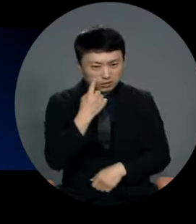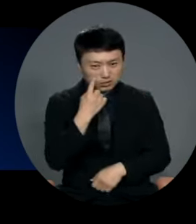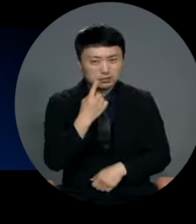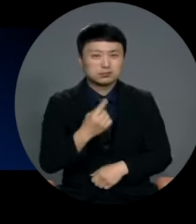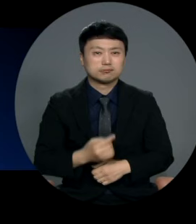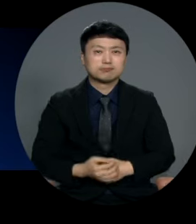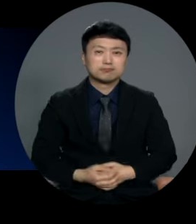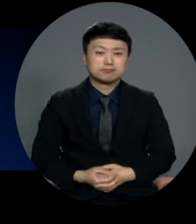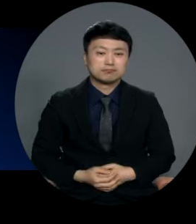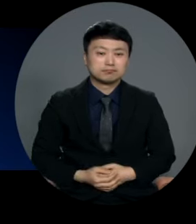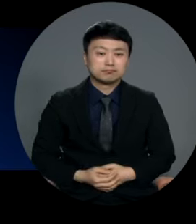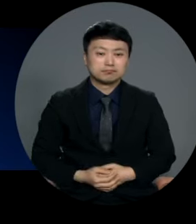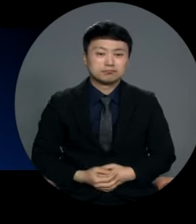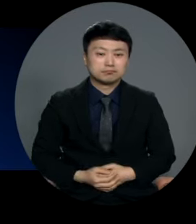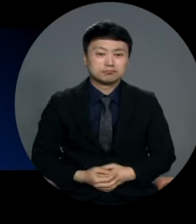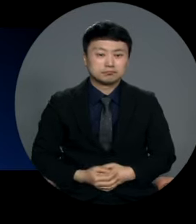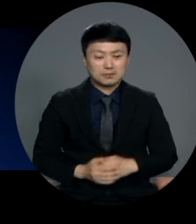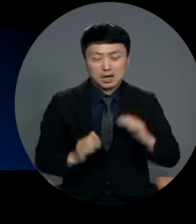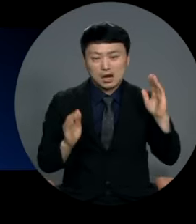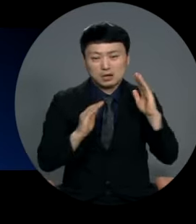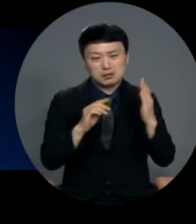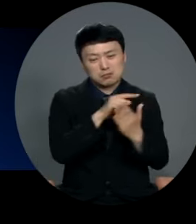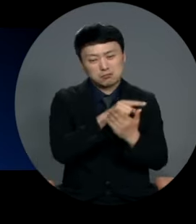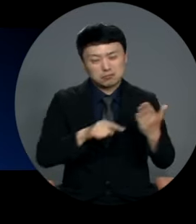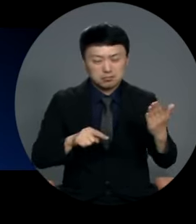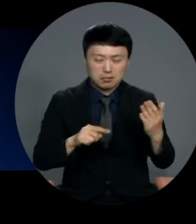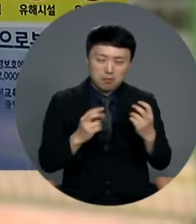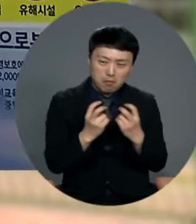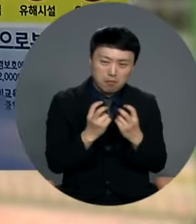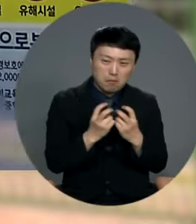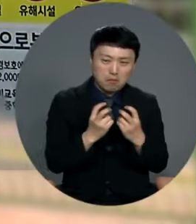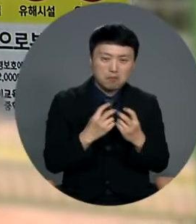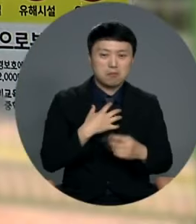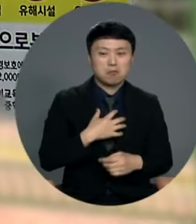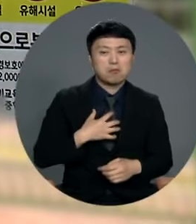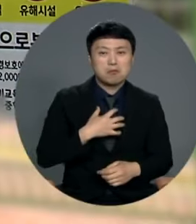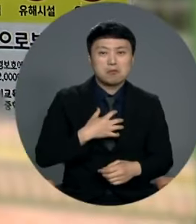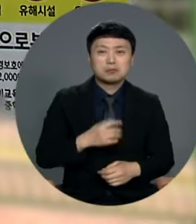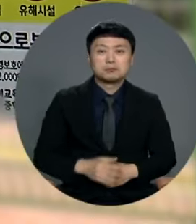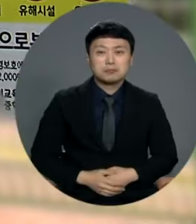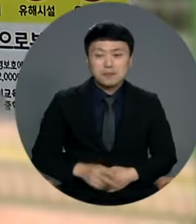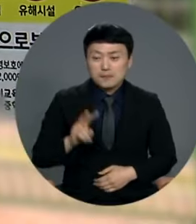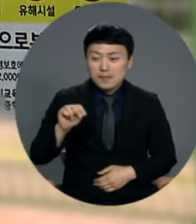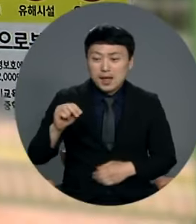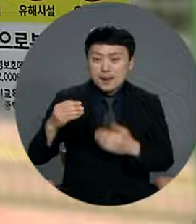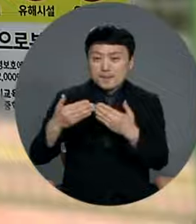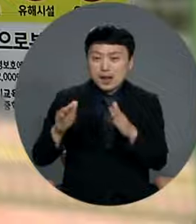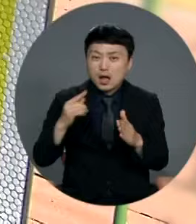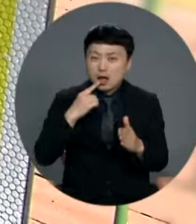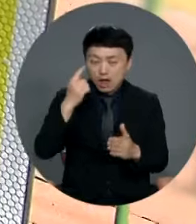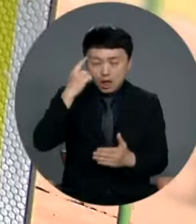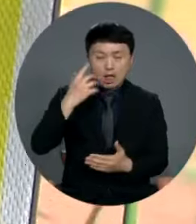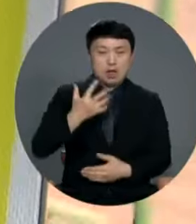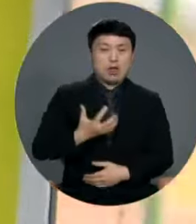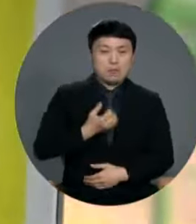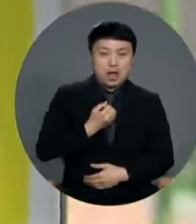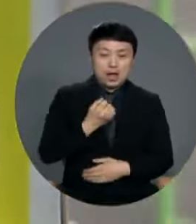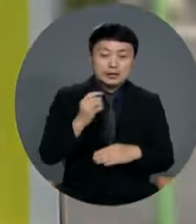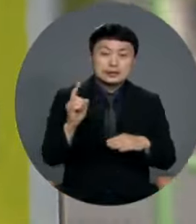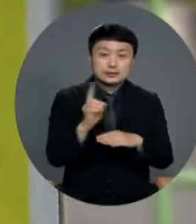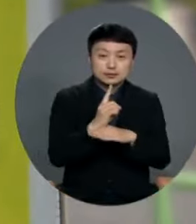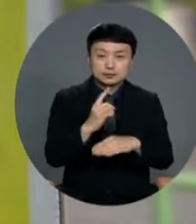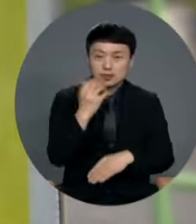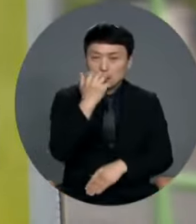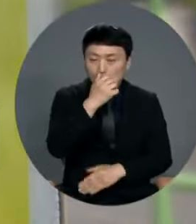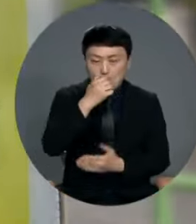했는데 얼마나 더 우리 아이들이 피해를 받아야 되는지. N번방 사건으로 충격을 던져준 디지털